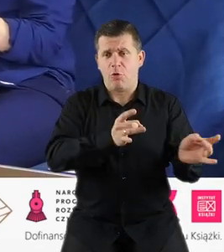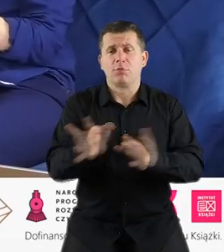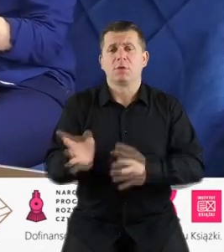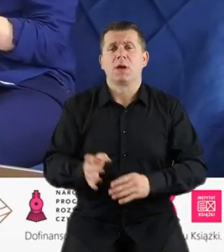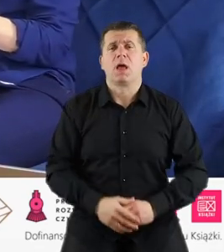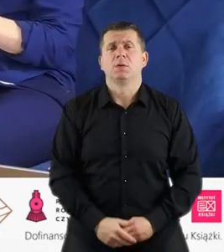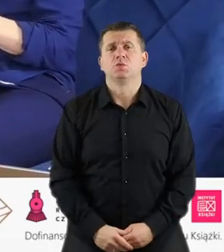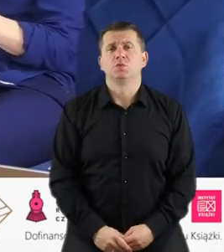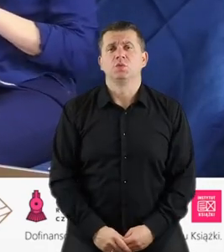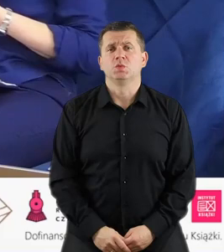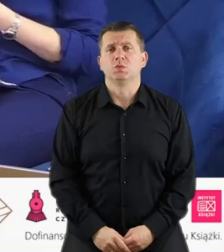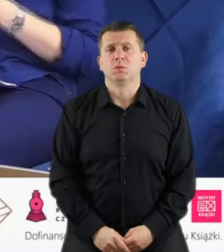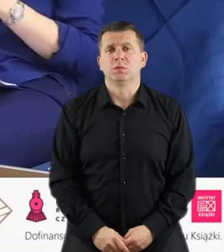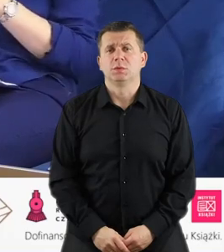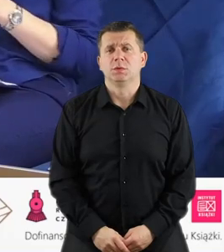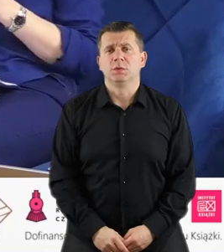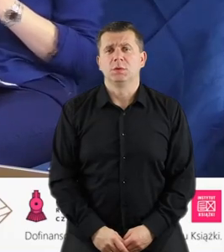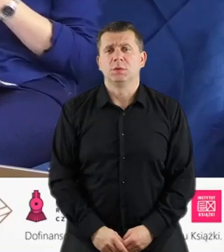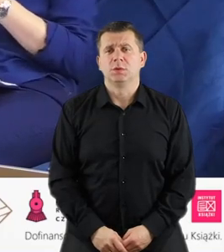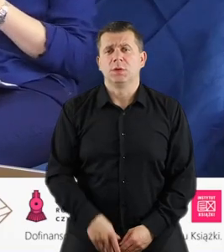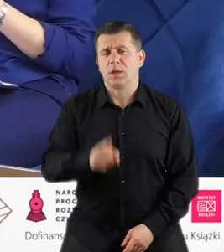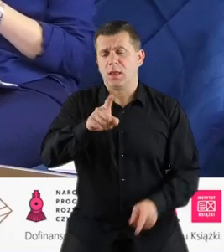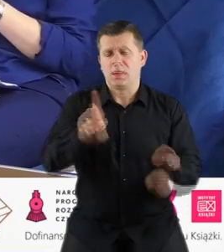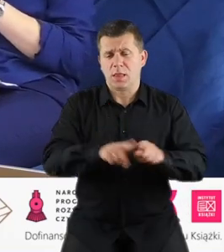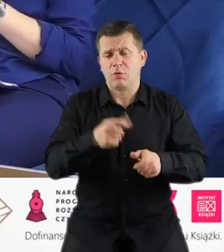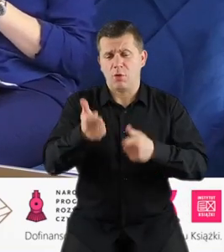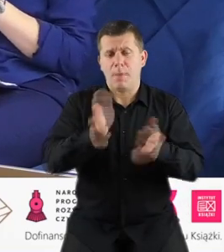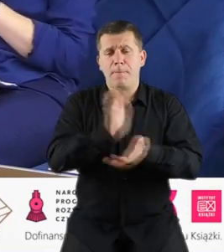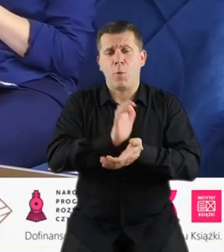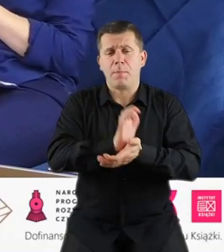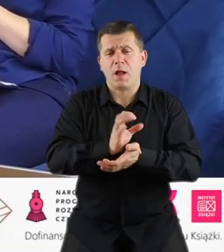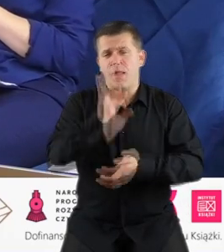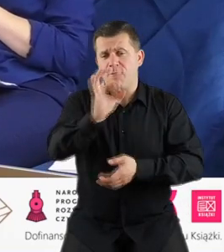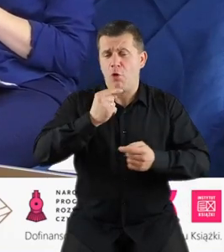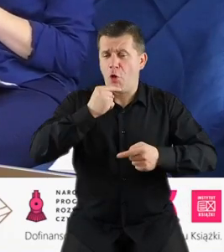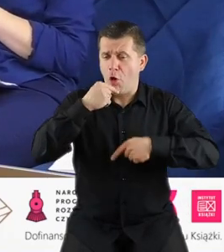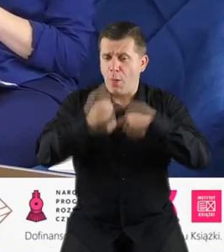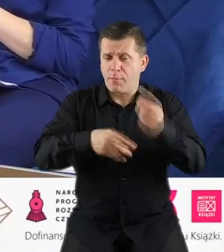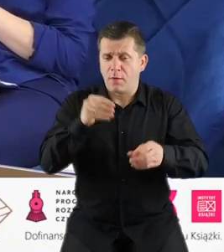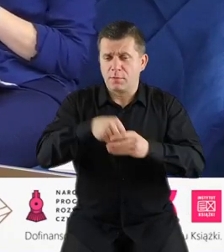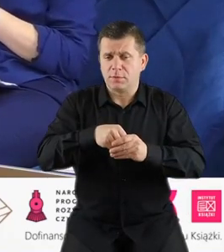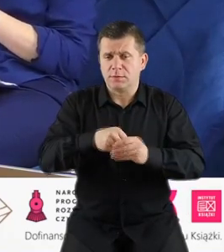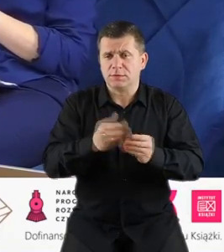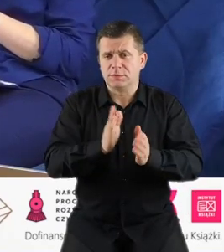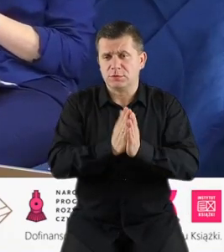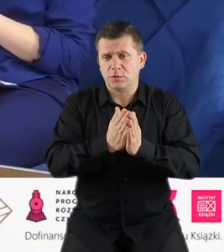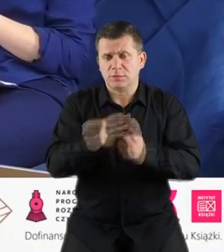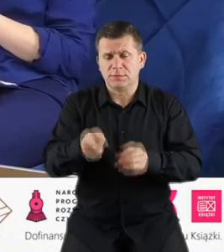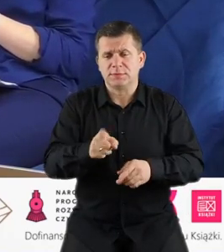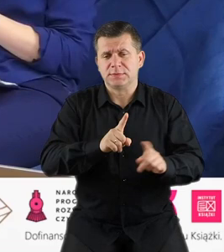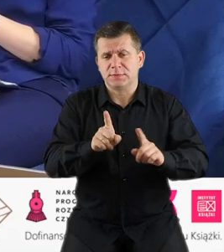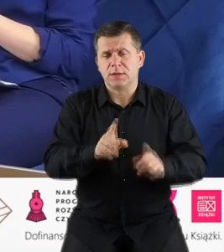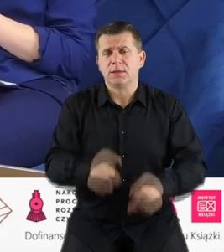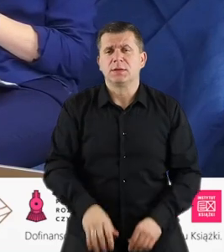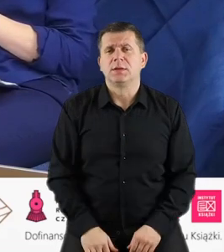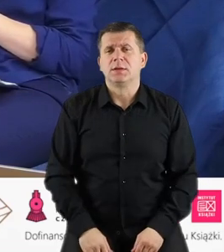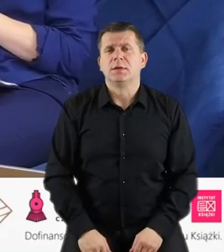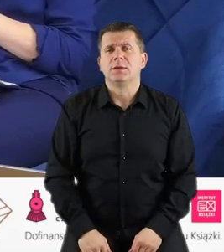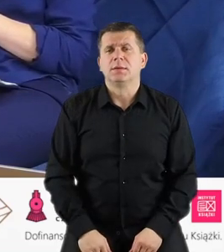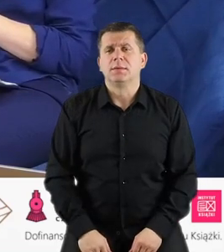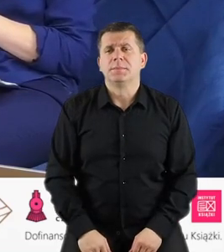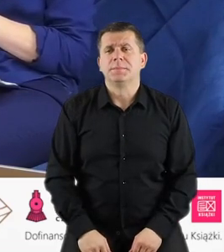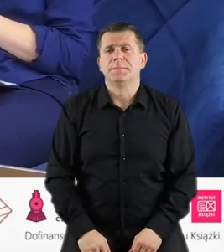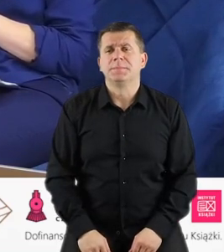razu, ponieważ pani też publikuje swoje opowiadania w czasopiśmie Znak i jednym z opowiadań, jakie